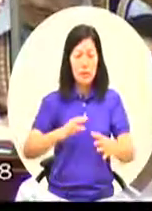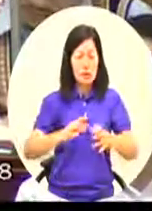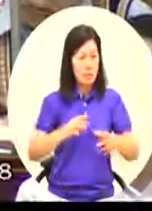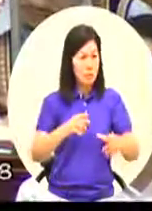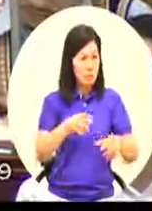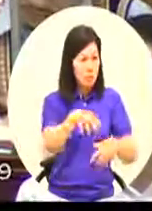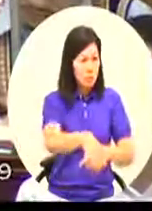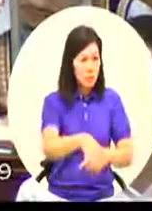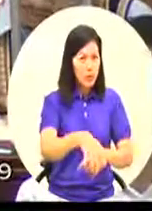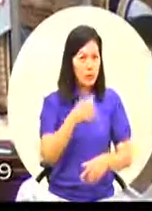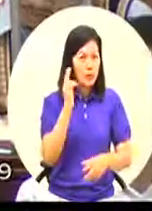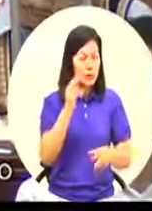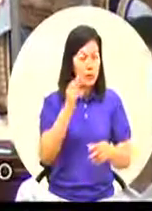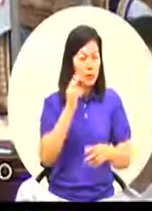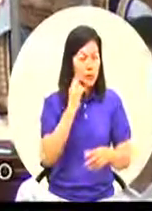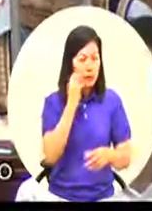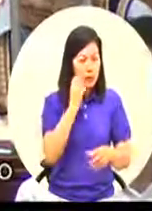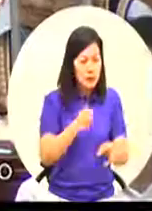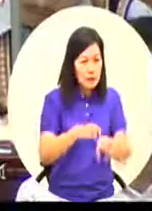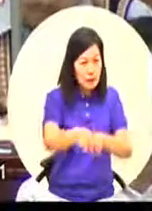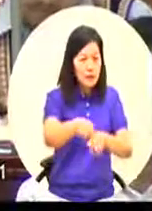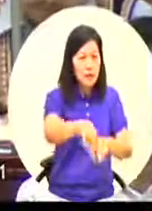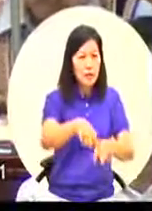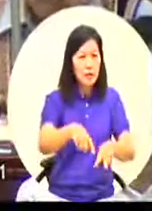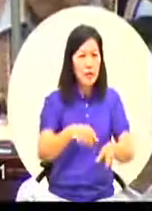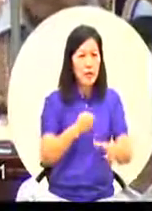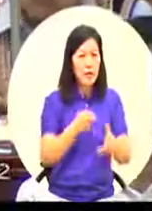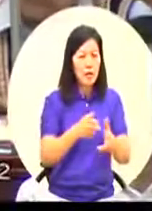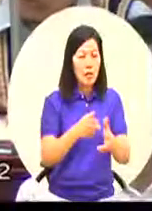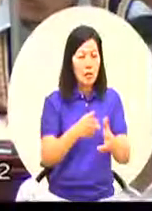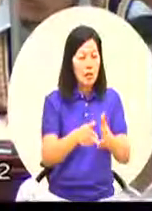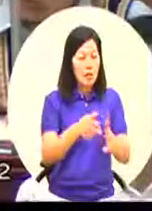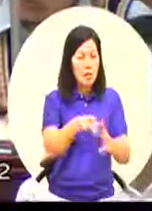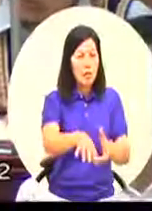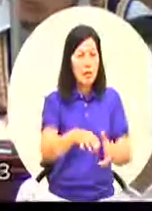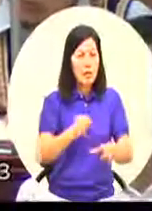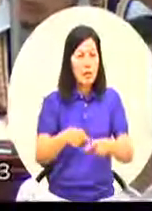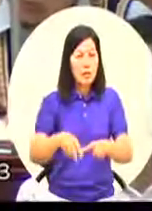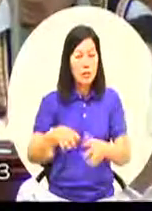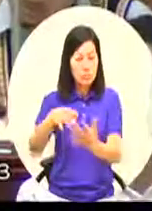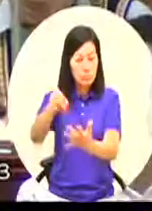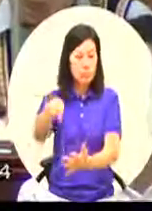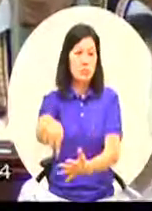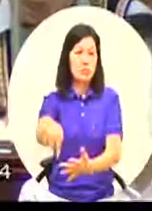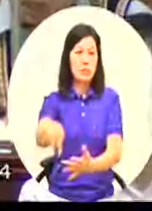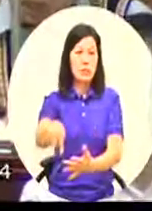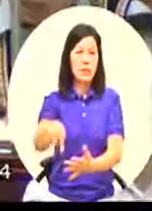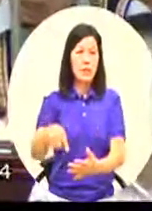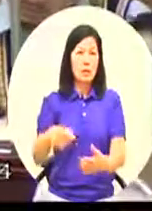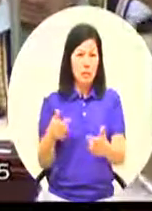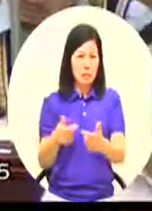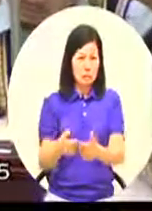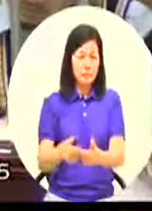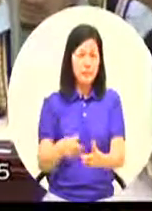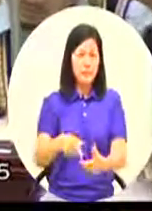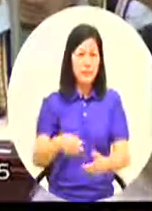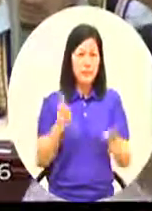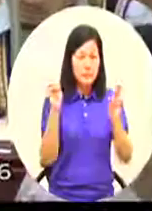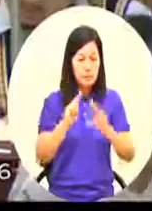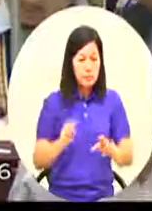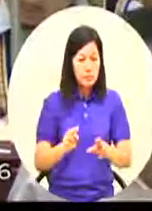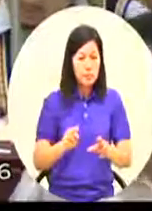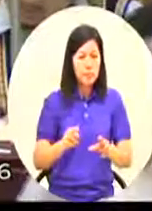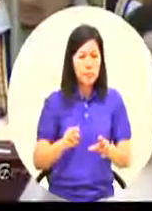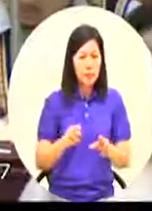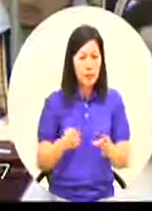商业区我没办法使用，所以唯一能用的就只有一家而已。那个第一个电磁场的问题部分吼，我们有去测